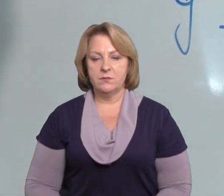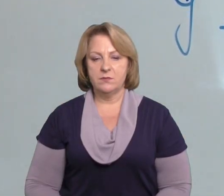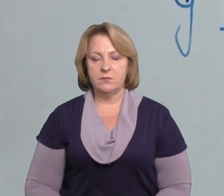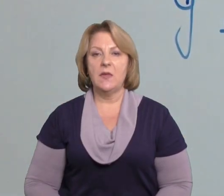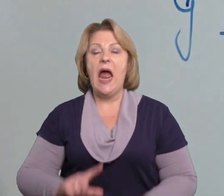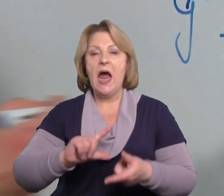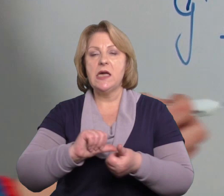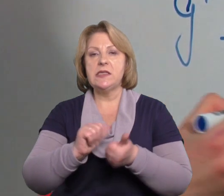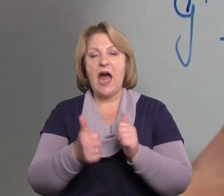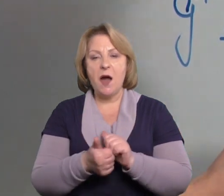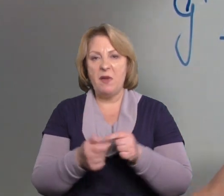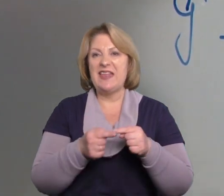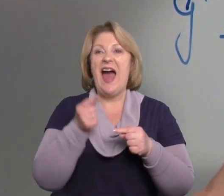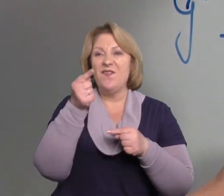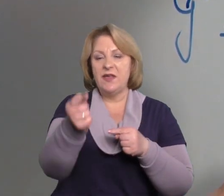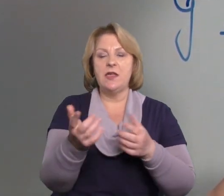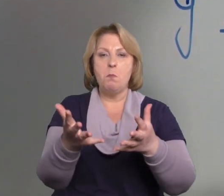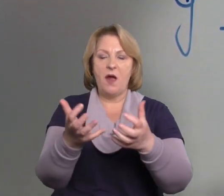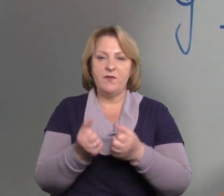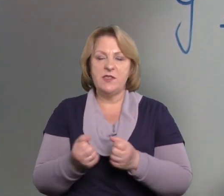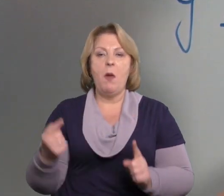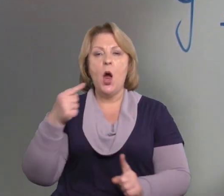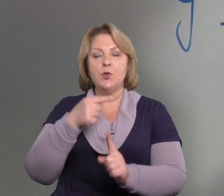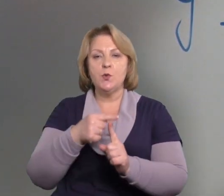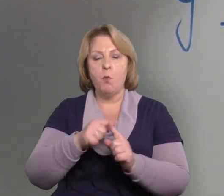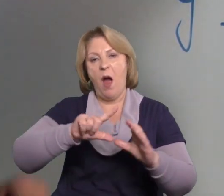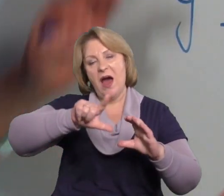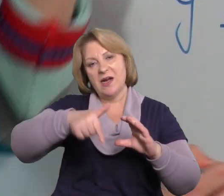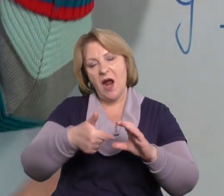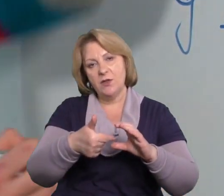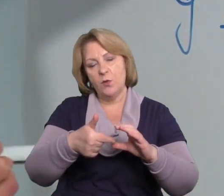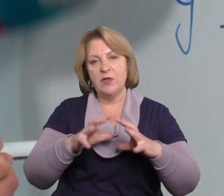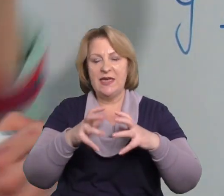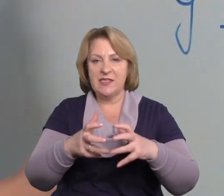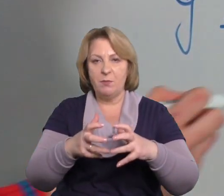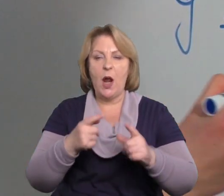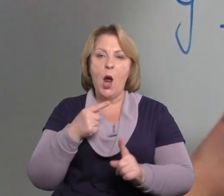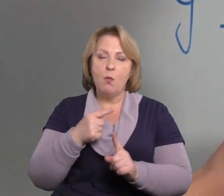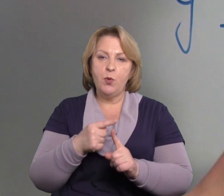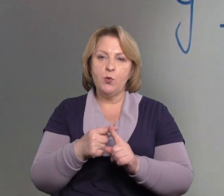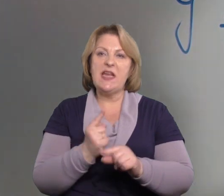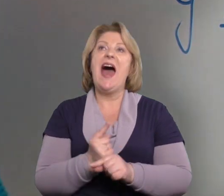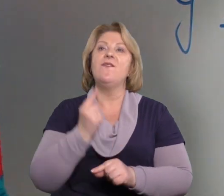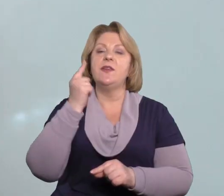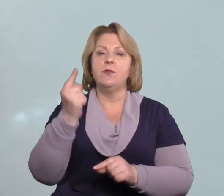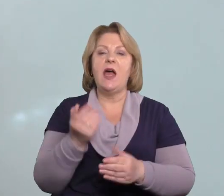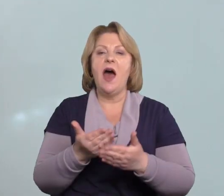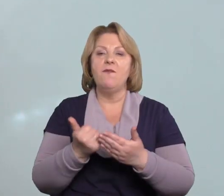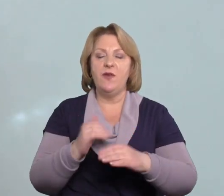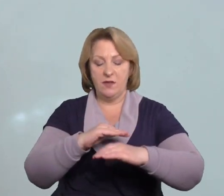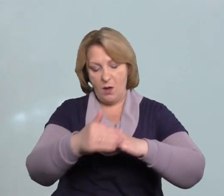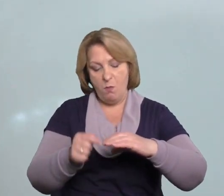замість відстані ми вже візьмемо суму радіус Землі плюс висота від поверхні в квадраті.